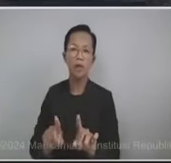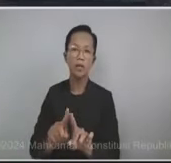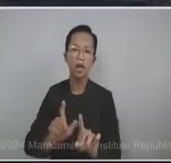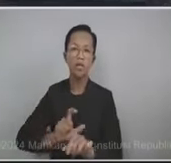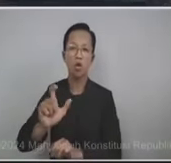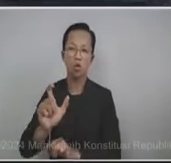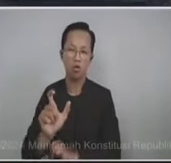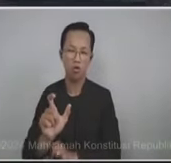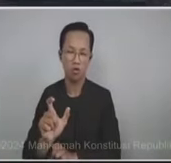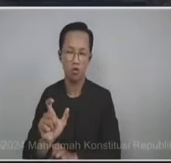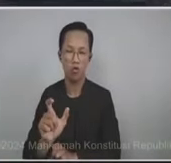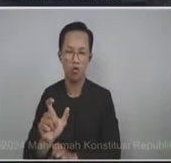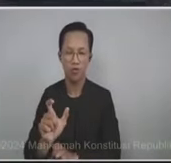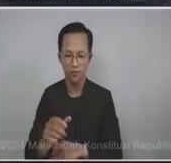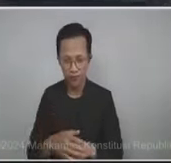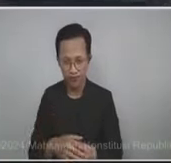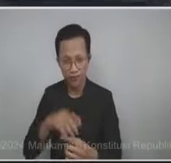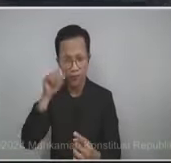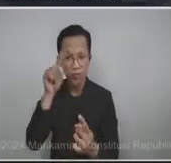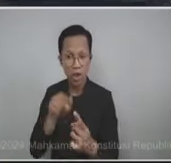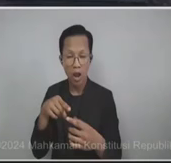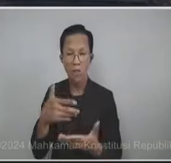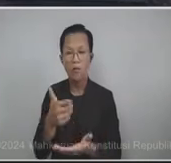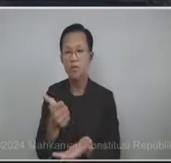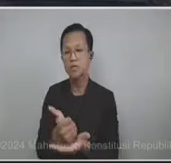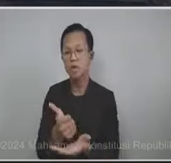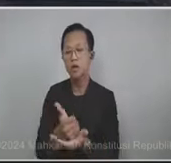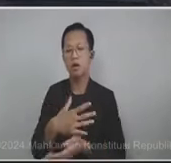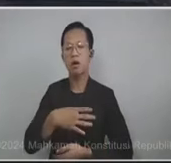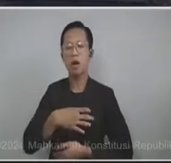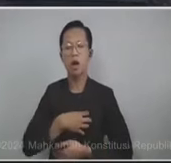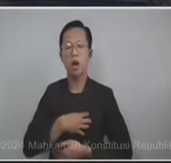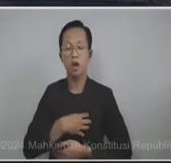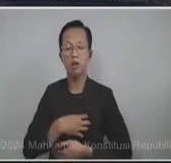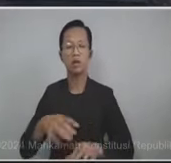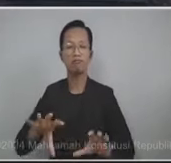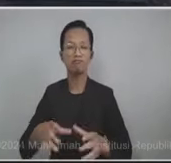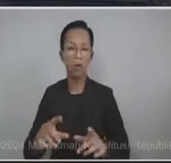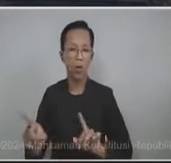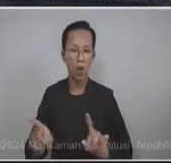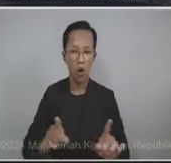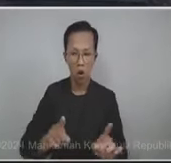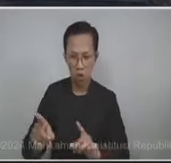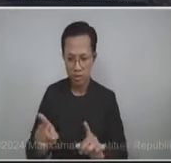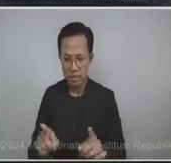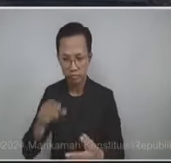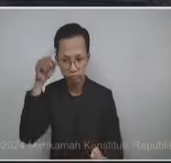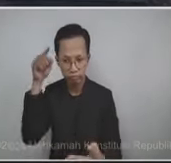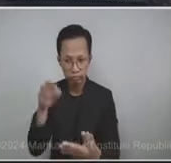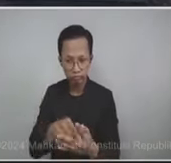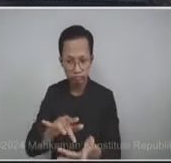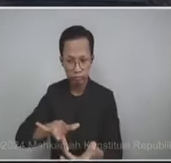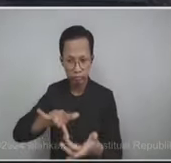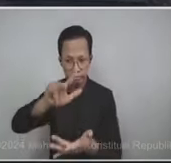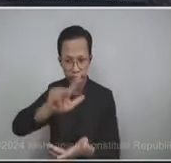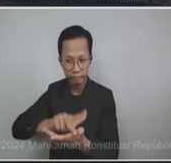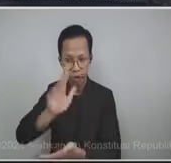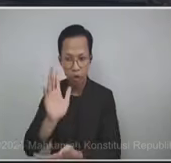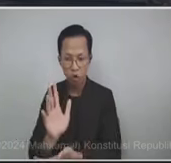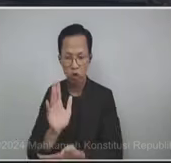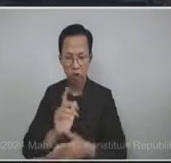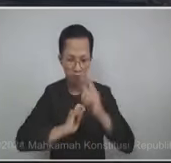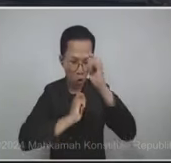Hal ini dilakukan dalam rangka menjamin hakal partai politik peserta pemilu yang telah mem suara sah dalam pemilu ser upayormati suara rakyat